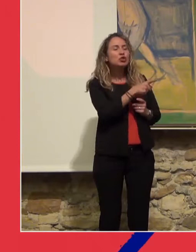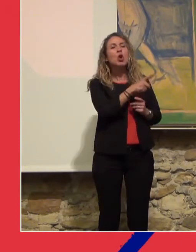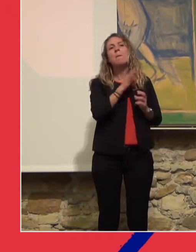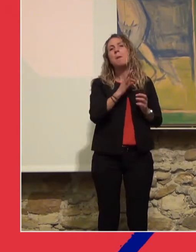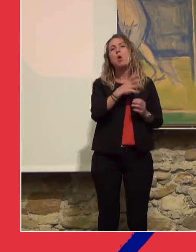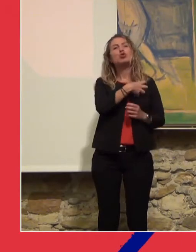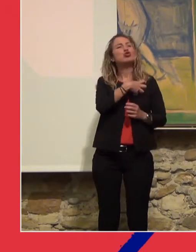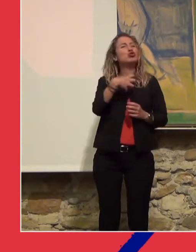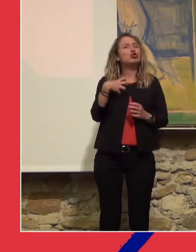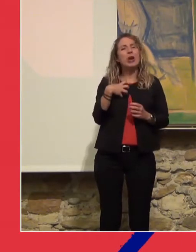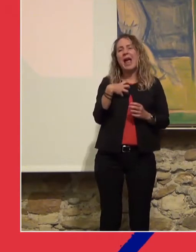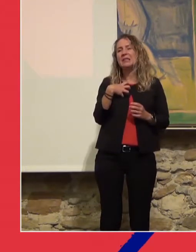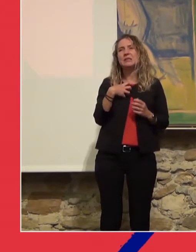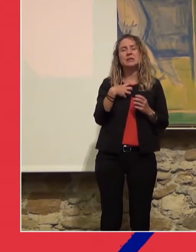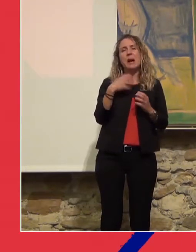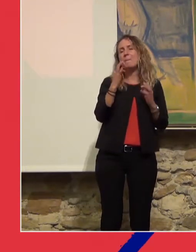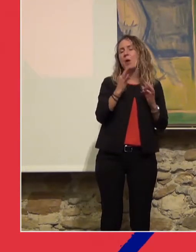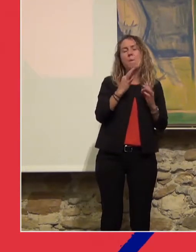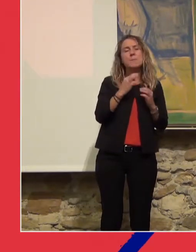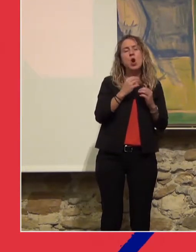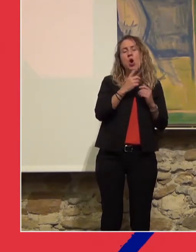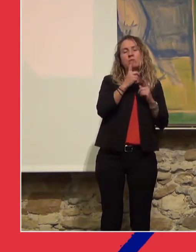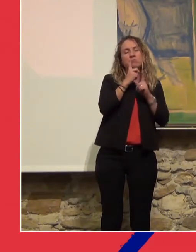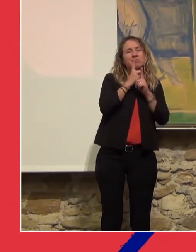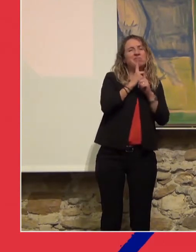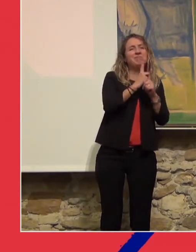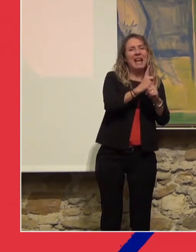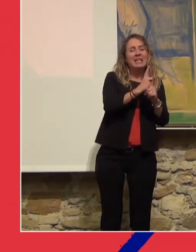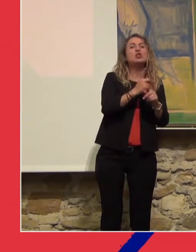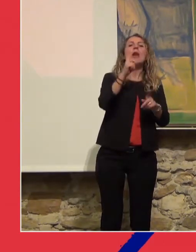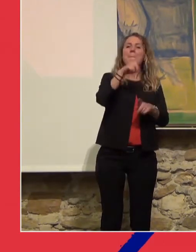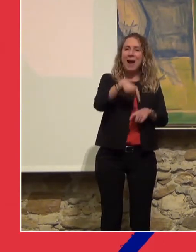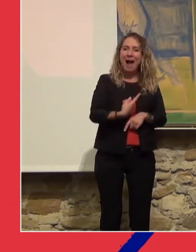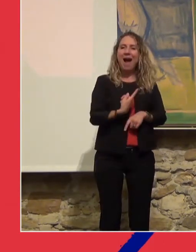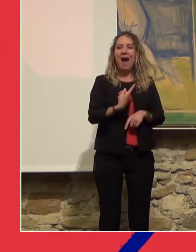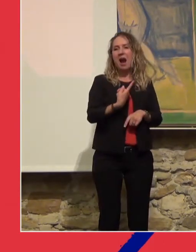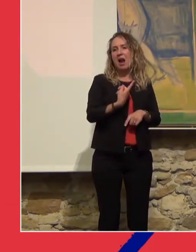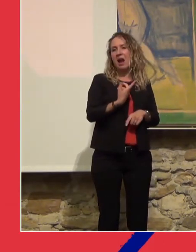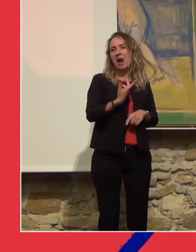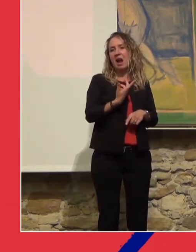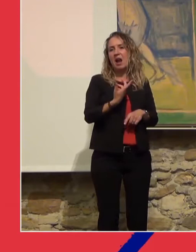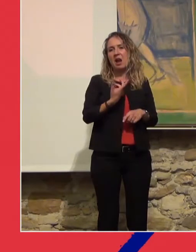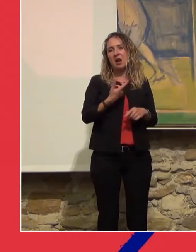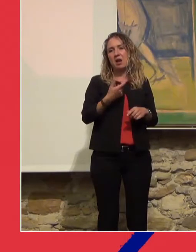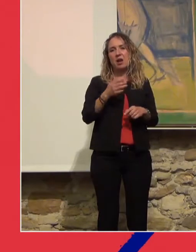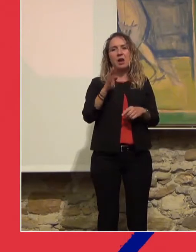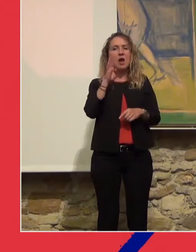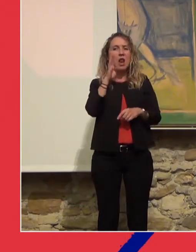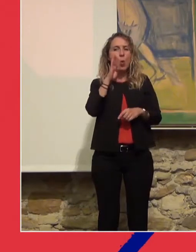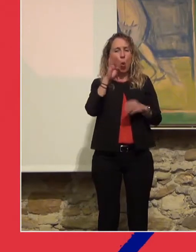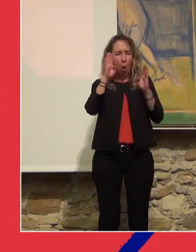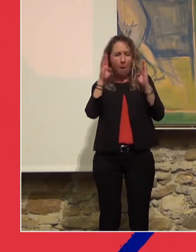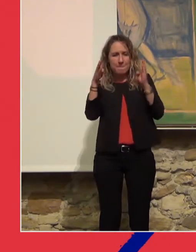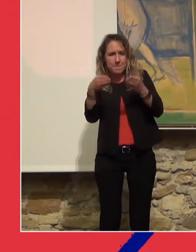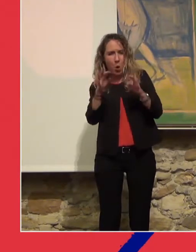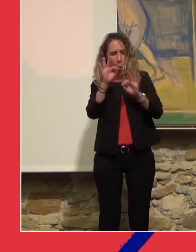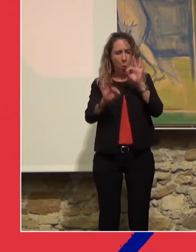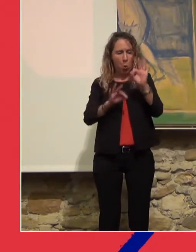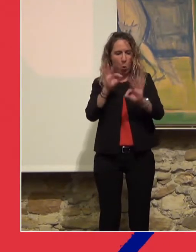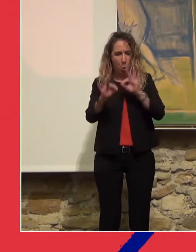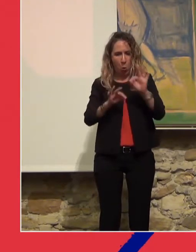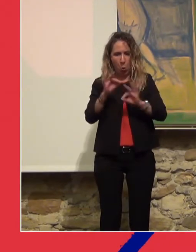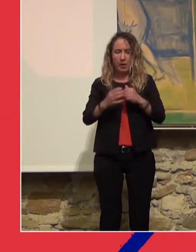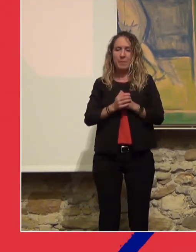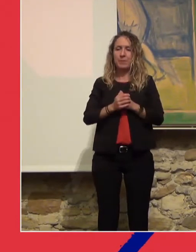Nei giorni in cui i camion dell'esercito trasportavano i morti ai forni crematori di Mezz'Italia, il collega